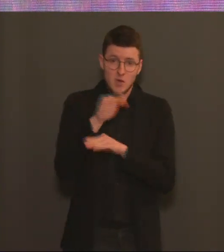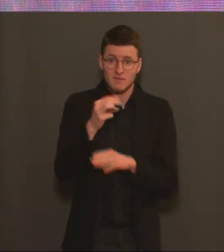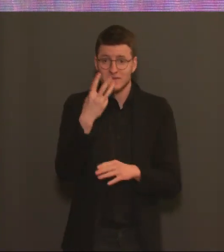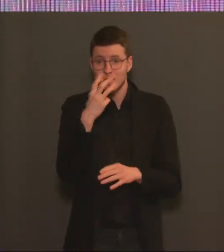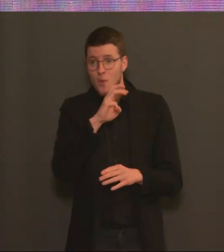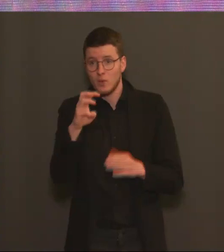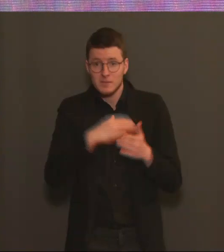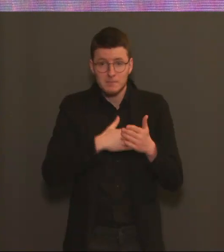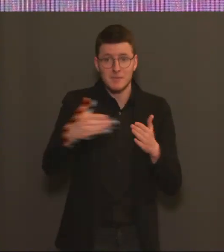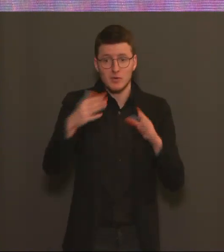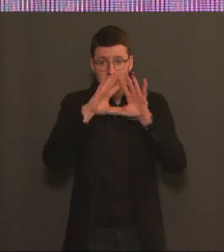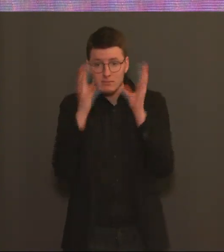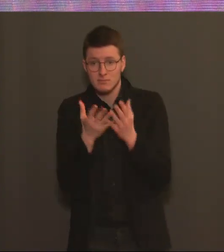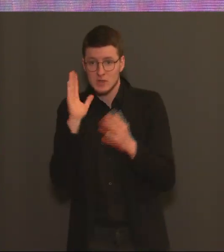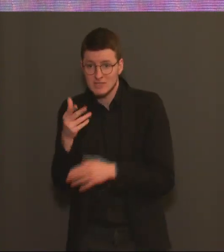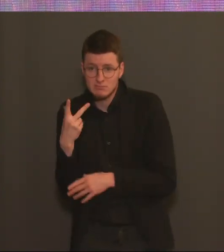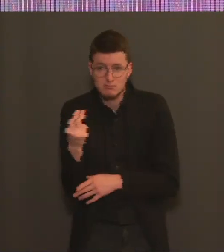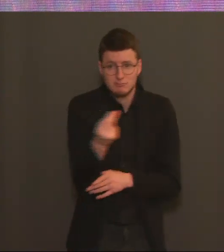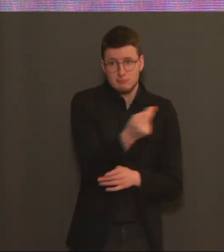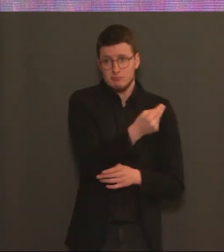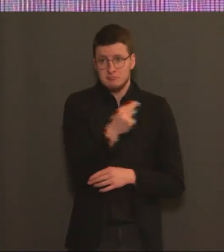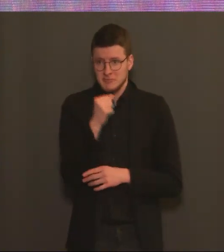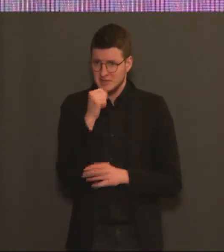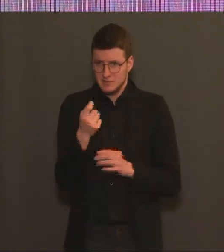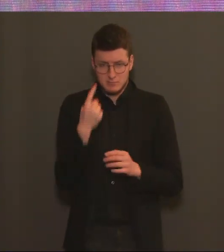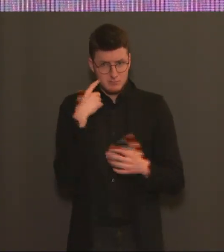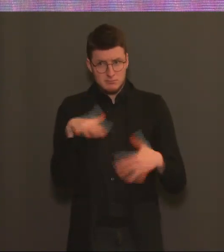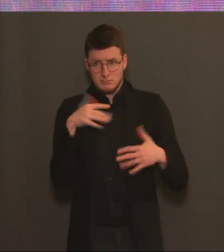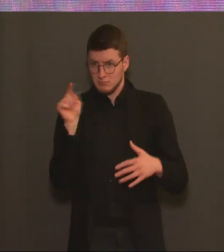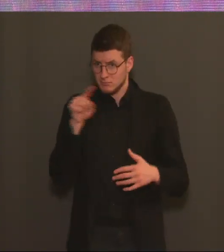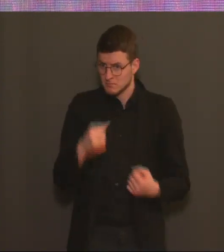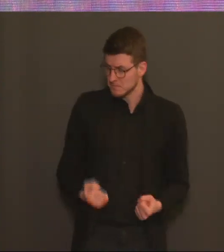COVID zonder onverwachte neveneffecten.